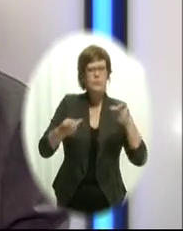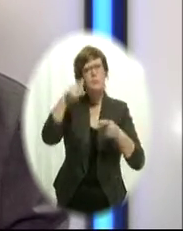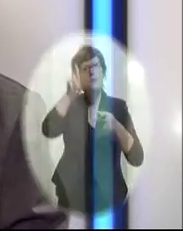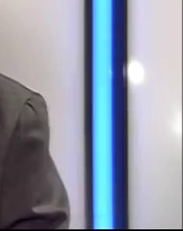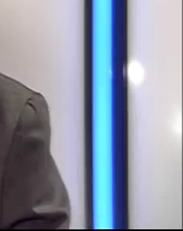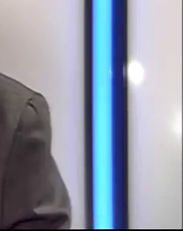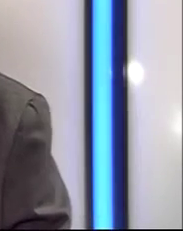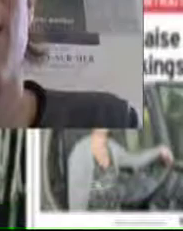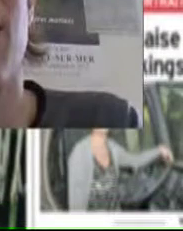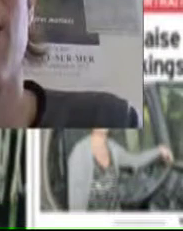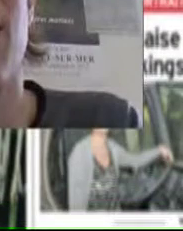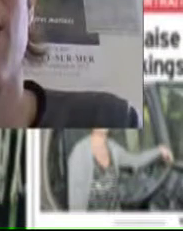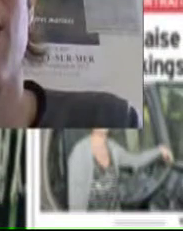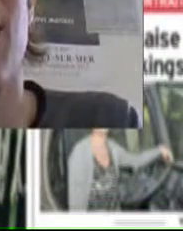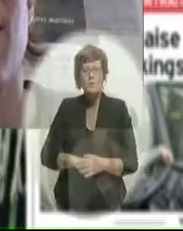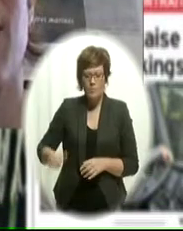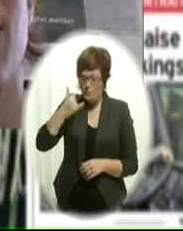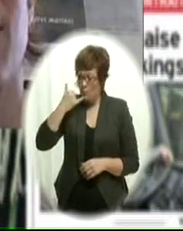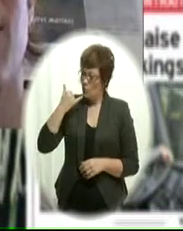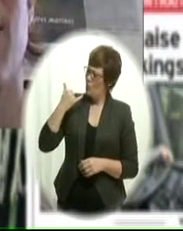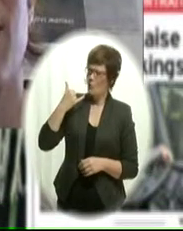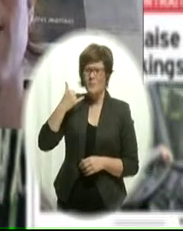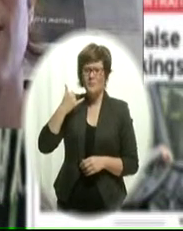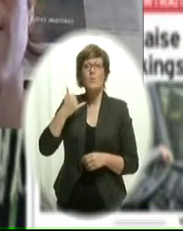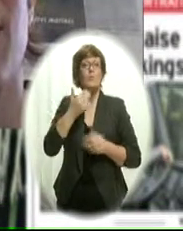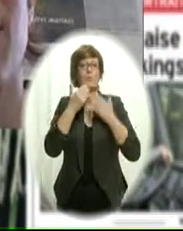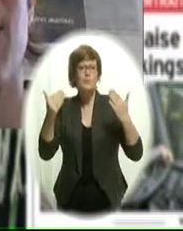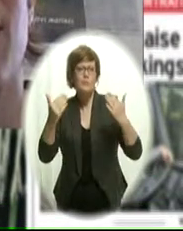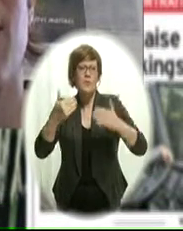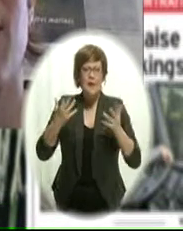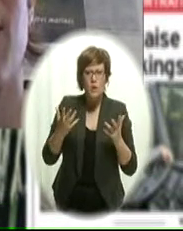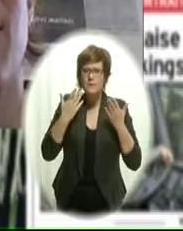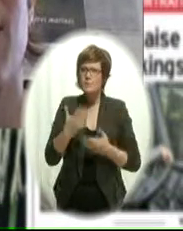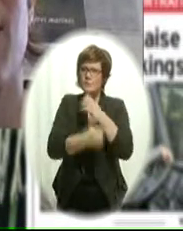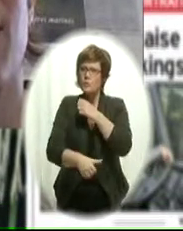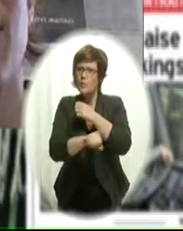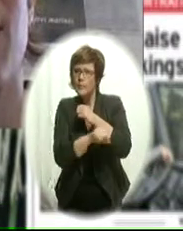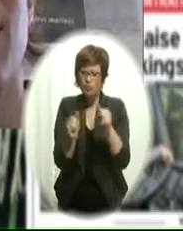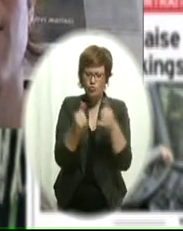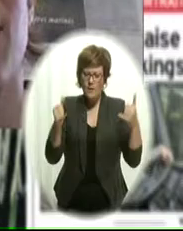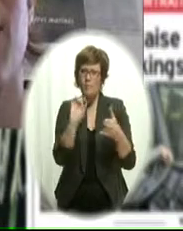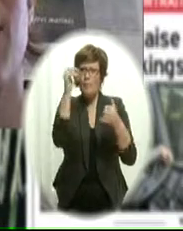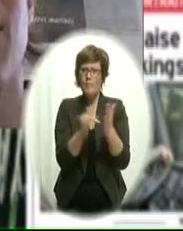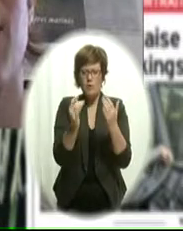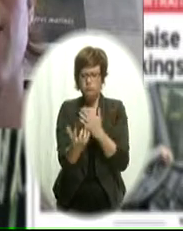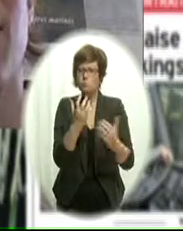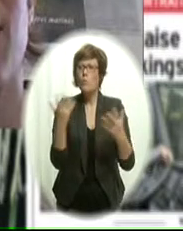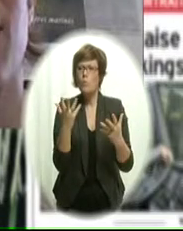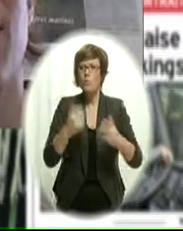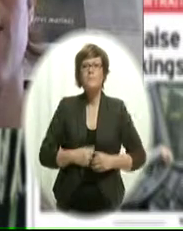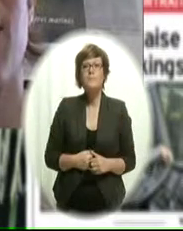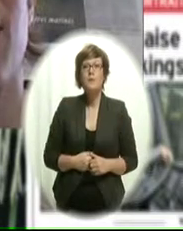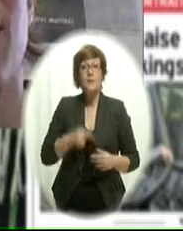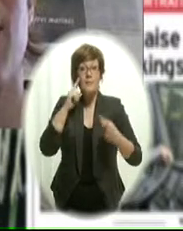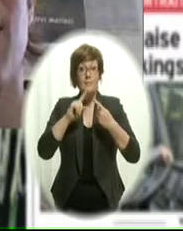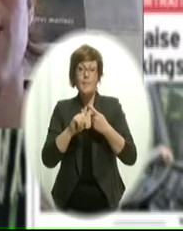Anetta. Bonjour. Alors, à la une du courrier cauchois cette semaine, nous allons vous parler de télé-réalité et de la famille